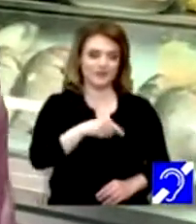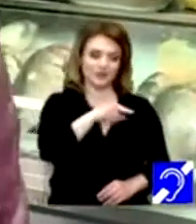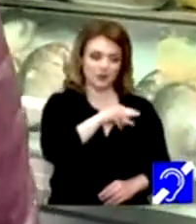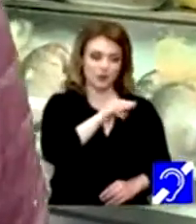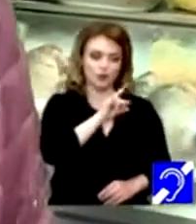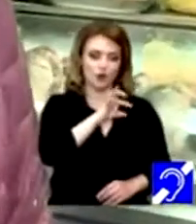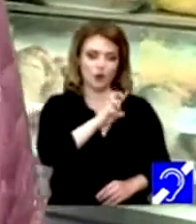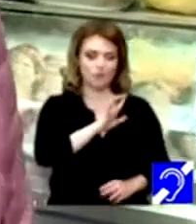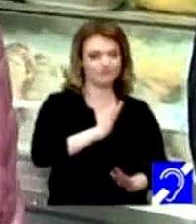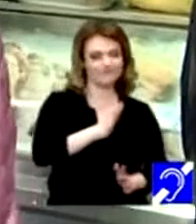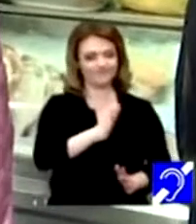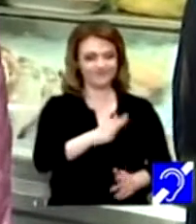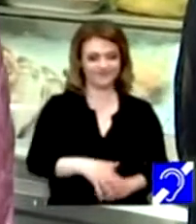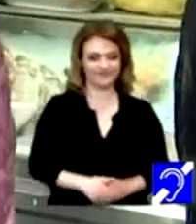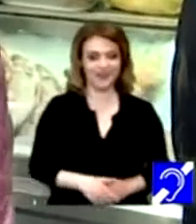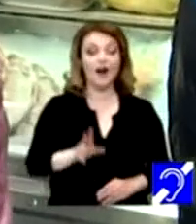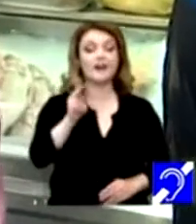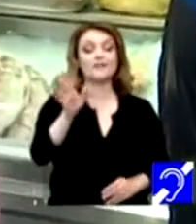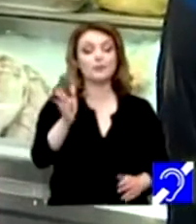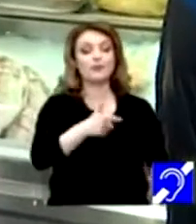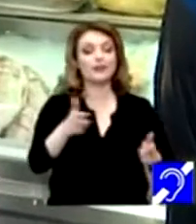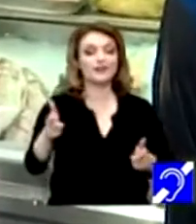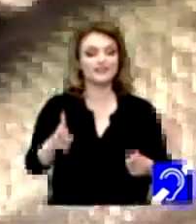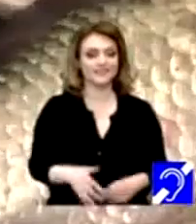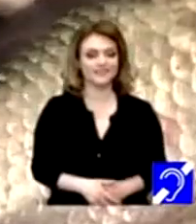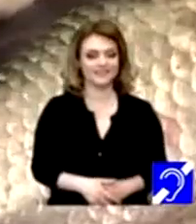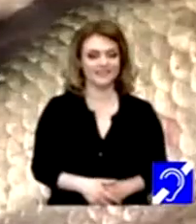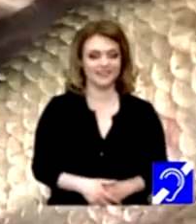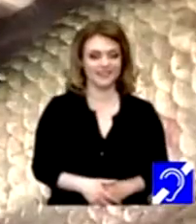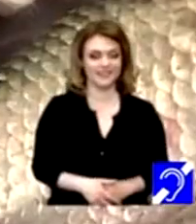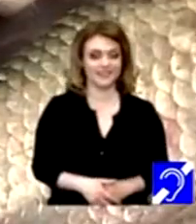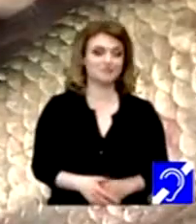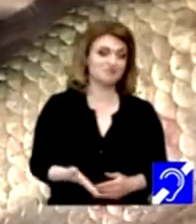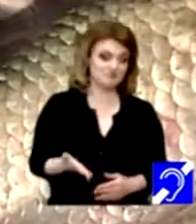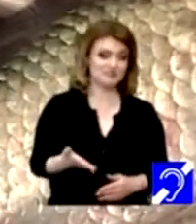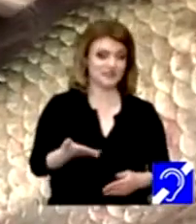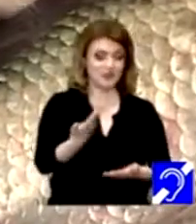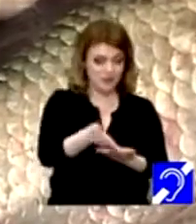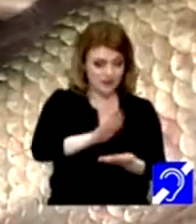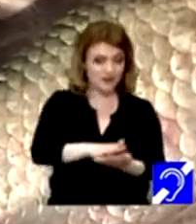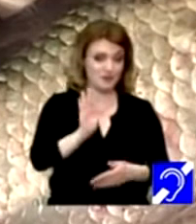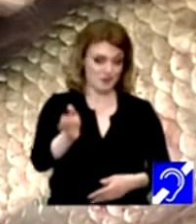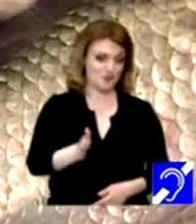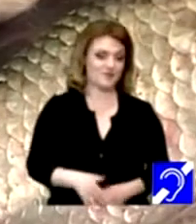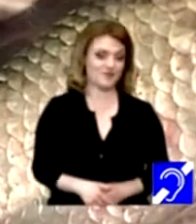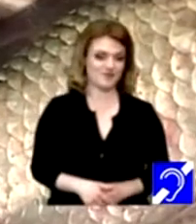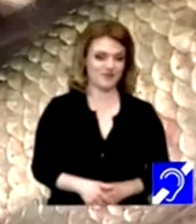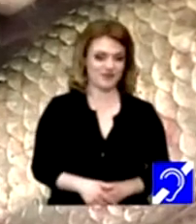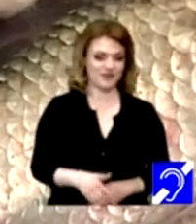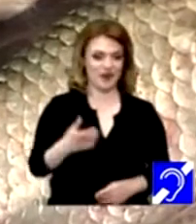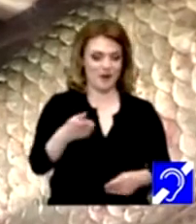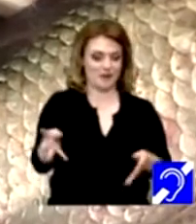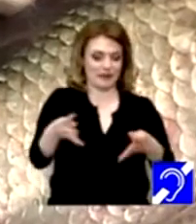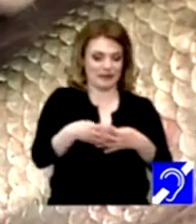Tolstolobul nu prea. Cum o să-l pregătiți? A, îl pregătesc cum? La tigaie și puțin